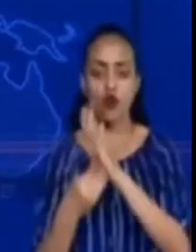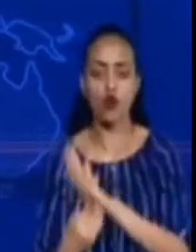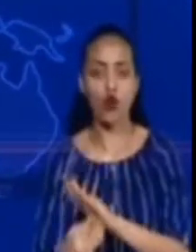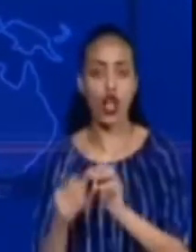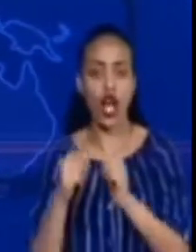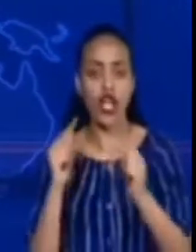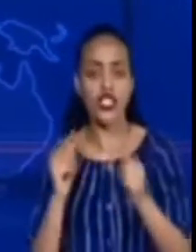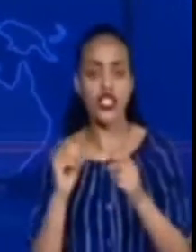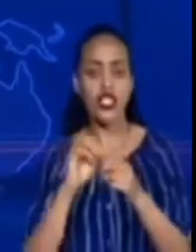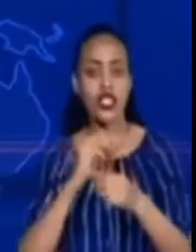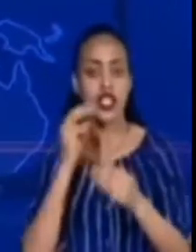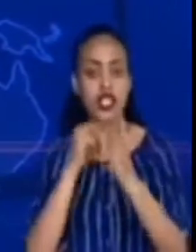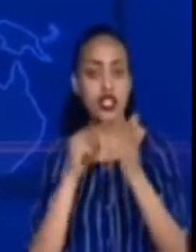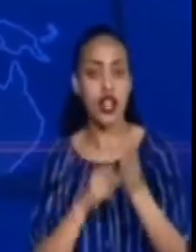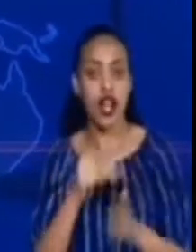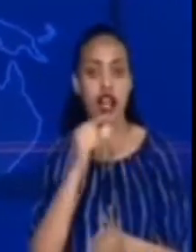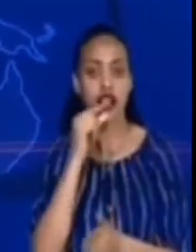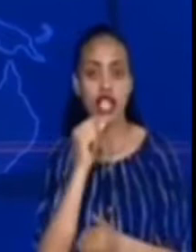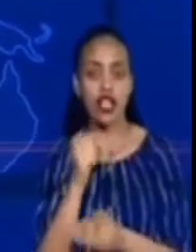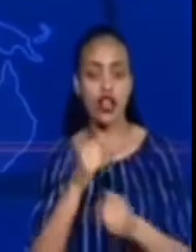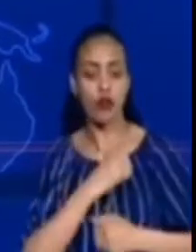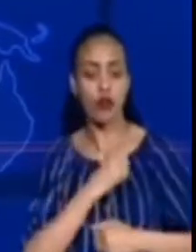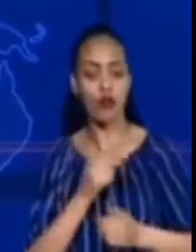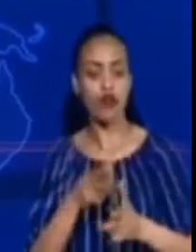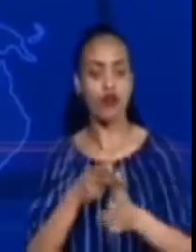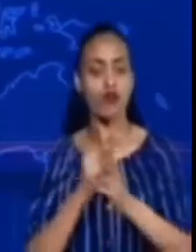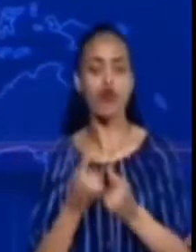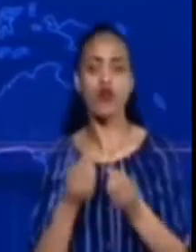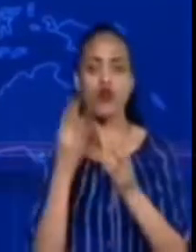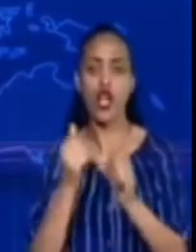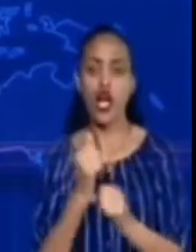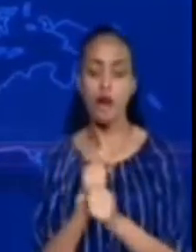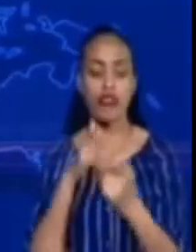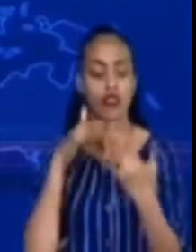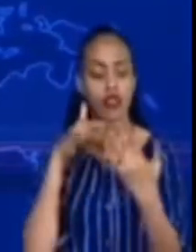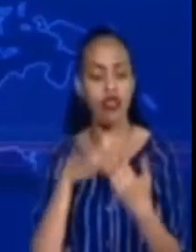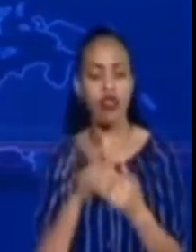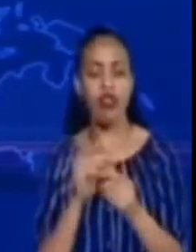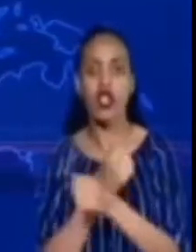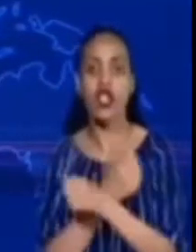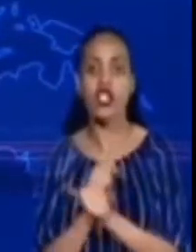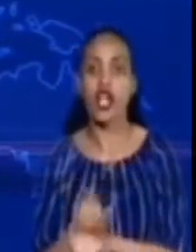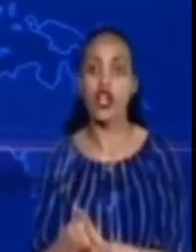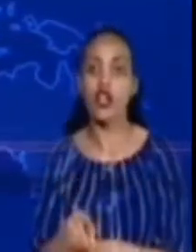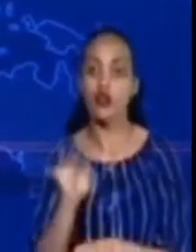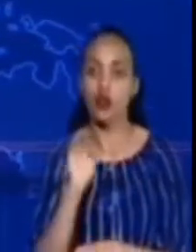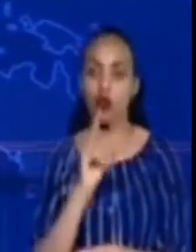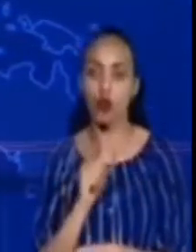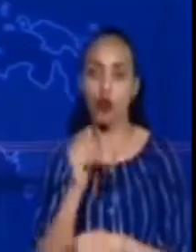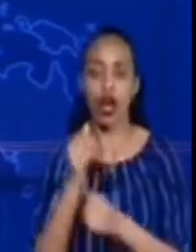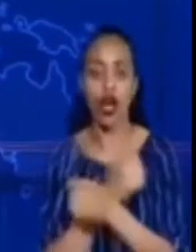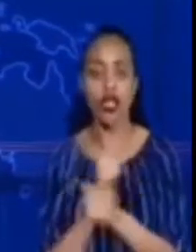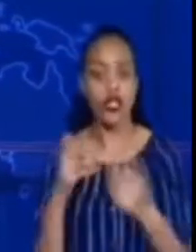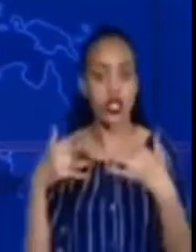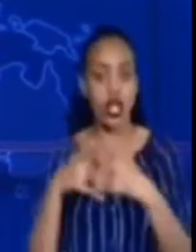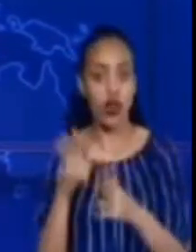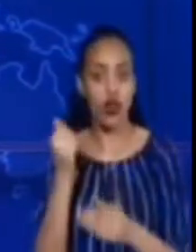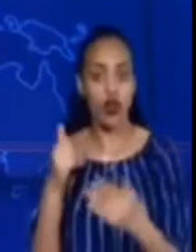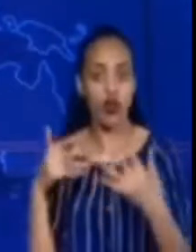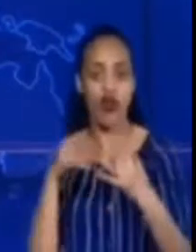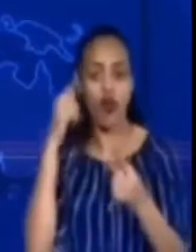በይ ከነከከ ኩምኒ ሃለ ሊን ተማሩት ዲጫ ገመጁ ፊ ከበጀሳኒ ከበንፍሰይ